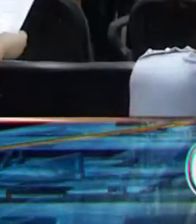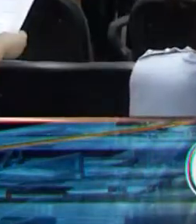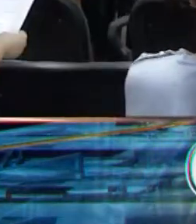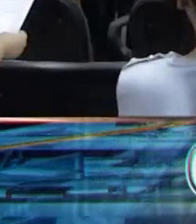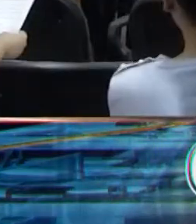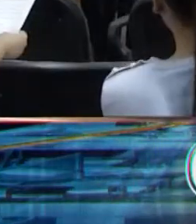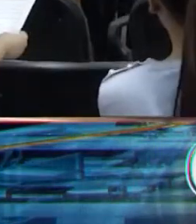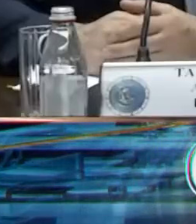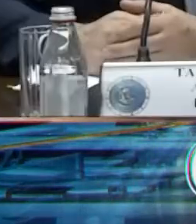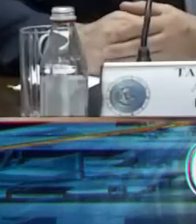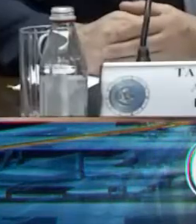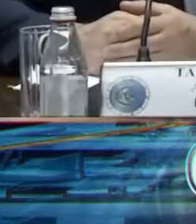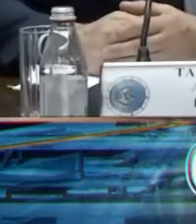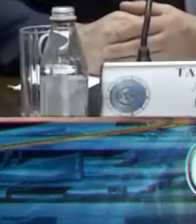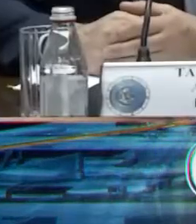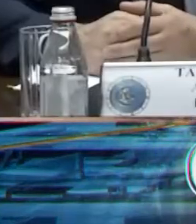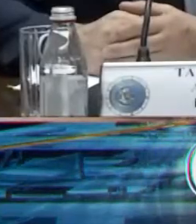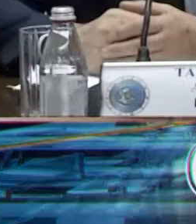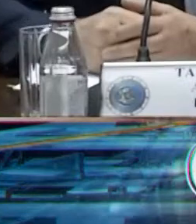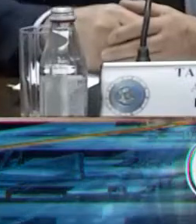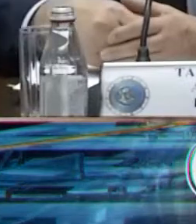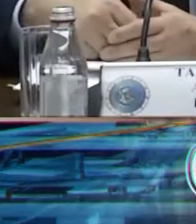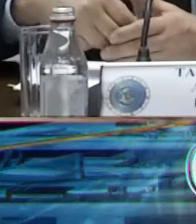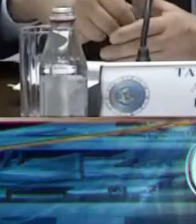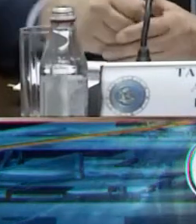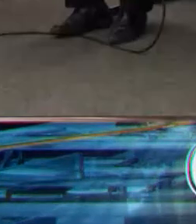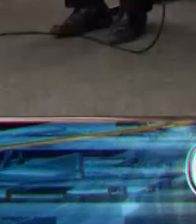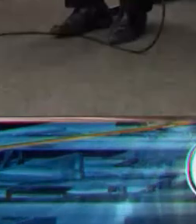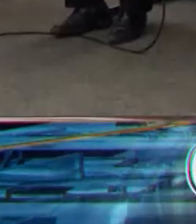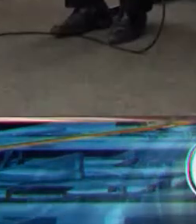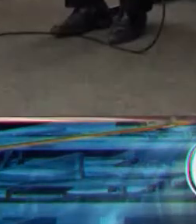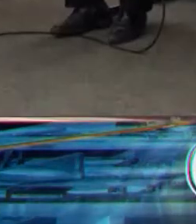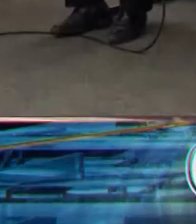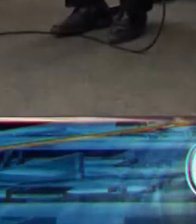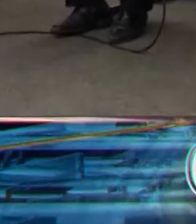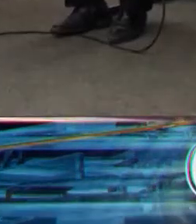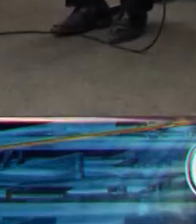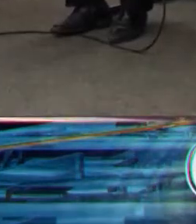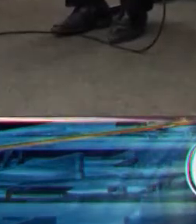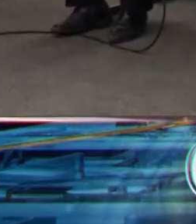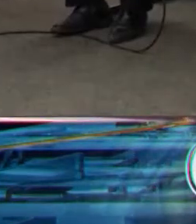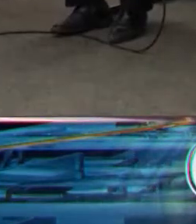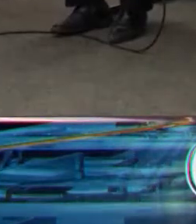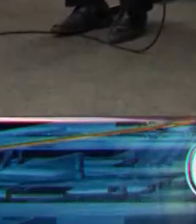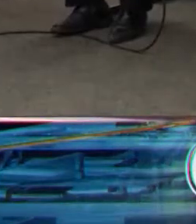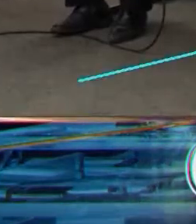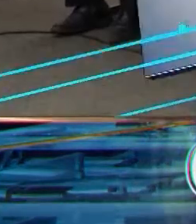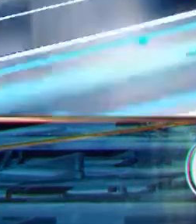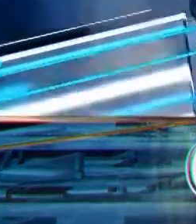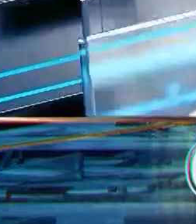Интернет в каждое село. Свыше 160 населенных пунктов области в 2020 году подключат к высокоскоростному интернету.